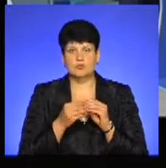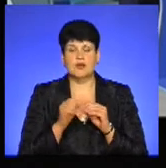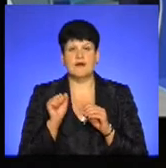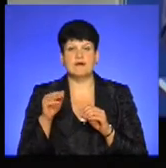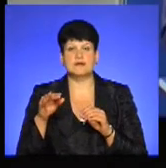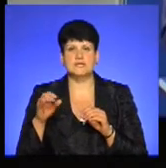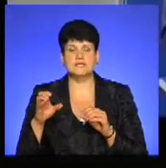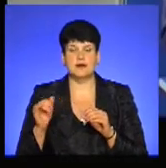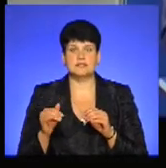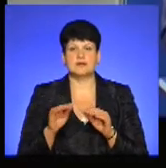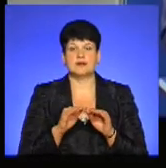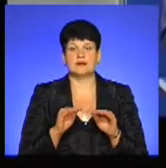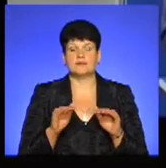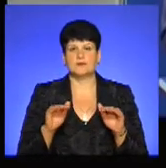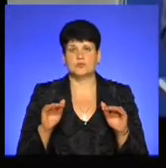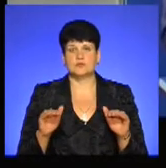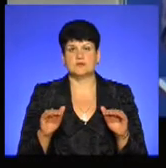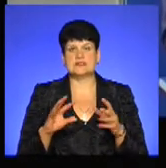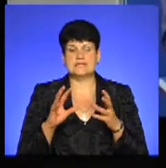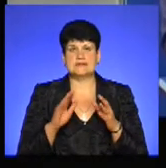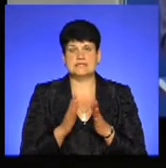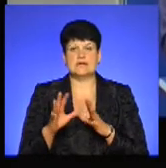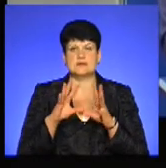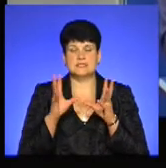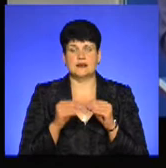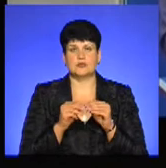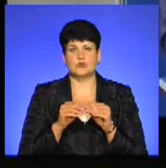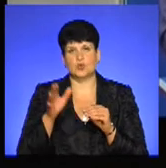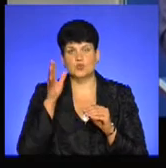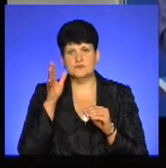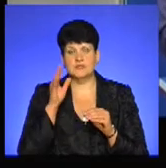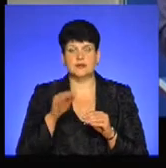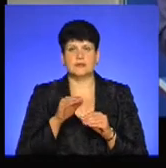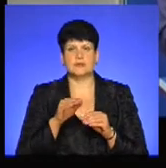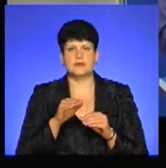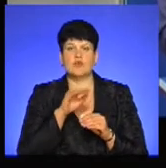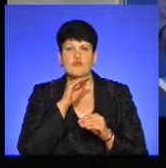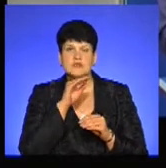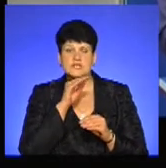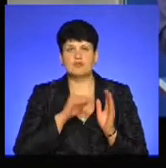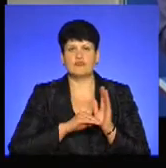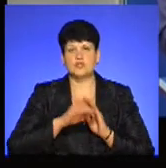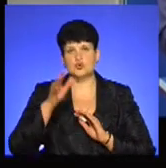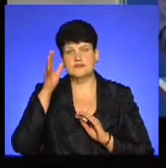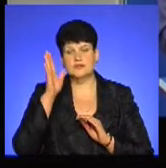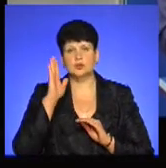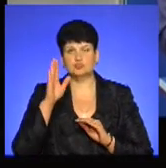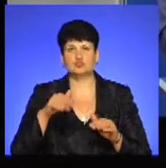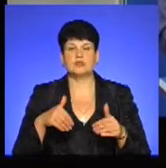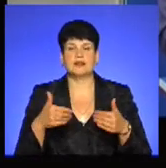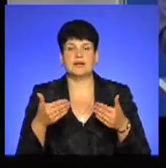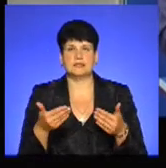учнів системи загальної середньої освіти, професійної та вищої освіти, будуть надані